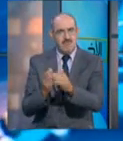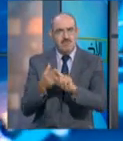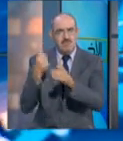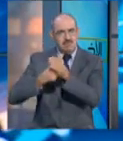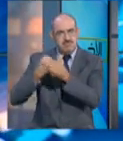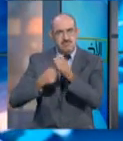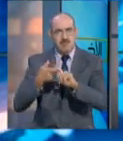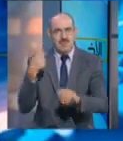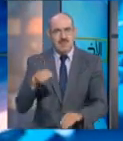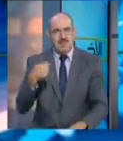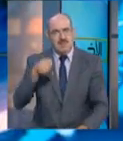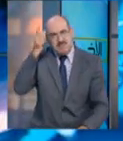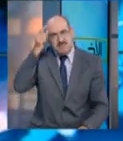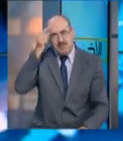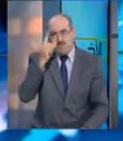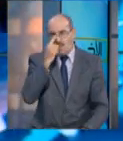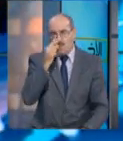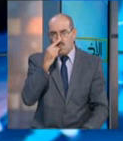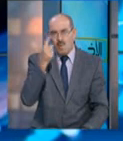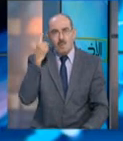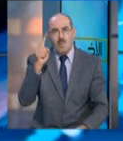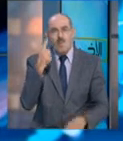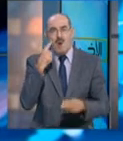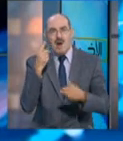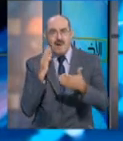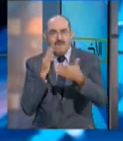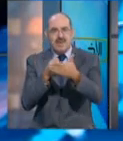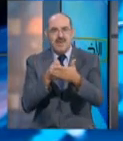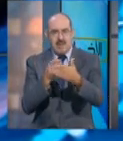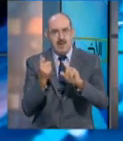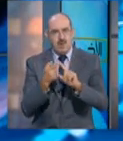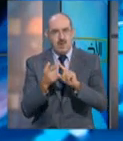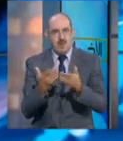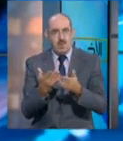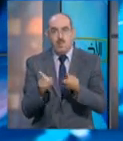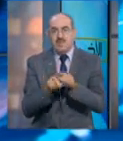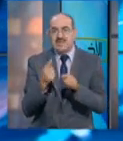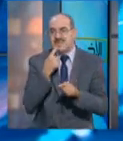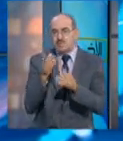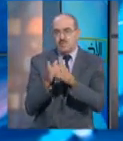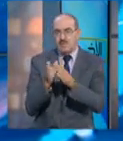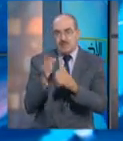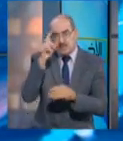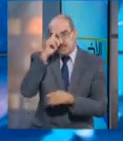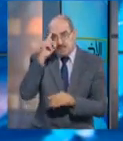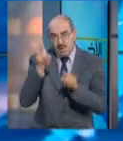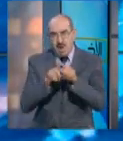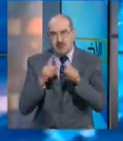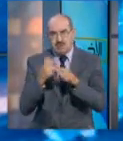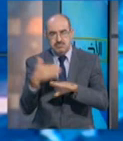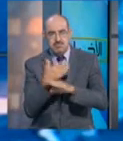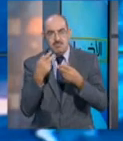رئيس الجمهورية السيد عبد المجيد تبون لبلوغه هذا المسعى النبيل، متمنيا له تحقيق